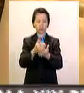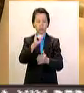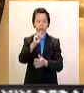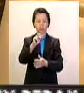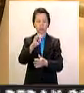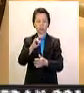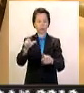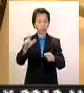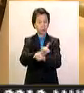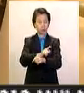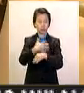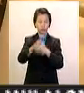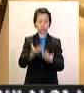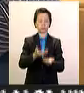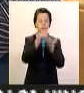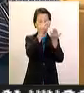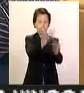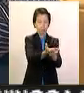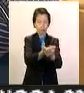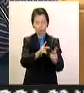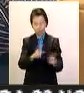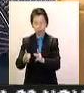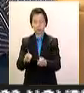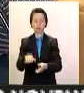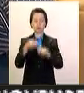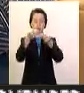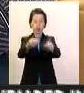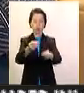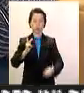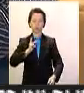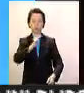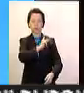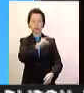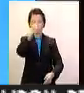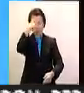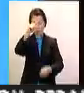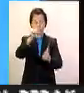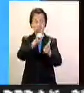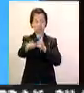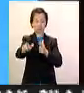dilengkapkan. Selepas dibentang, pelan tersebut akan diserah kepada Kabinet untuk kelulusan.